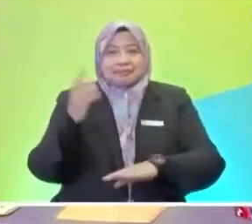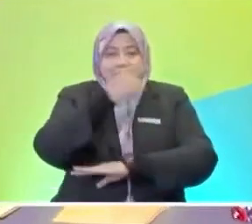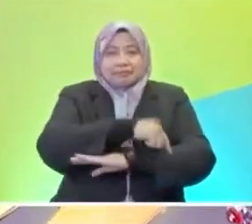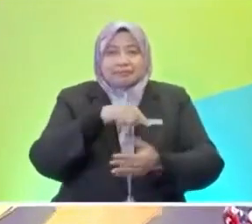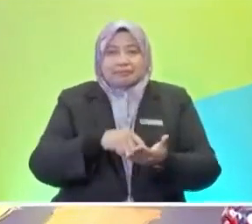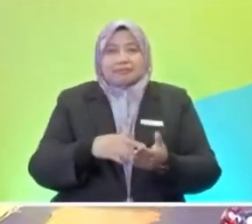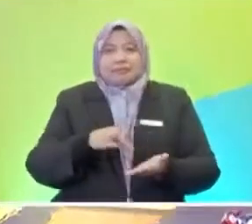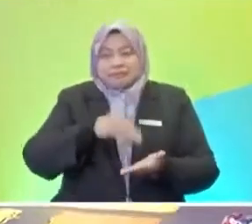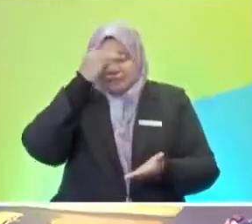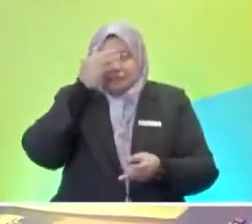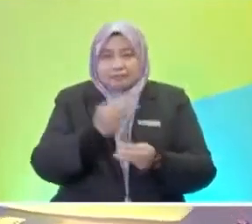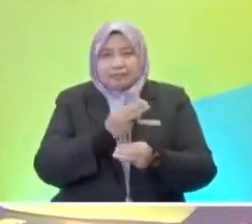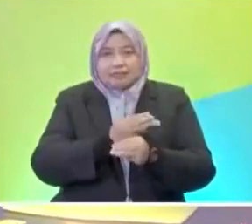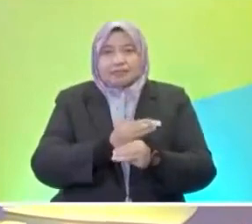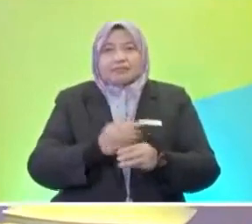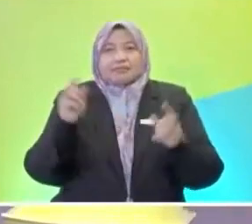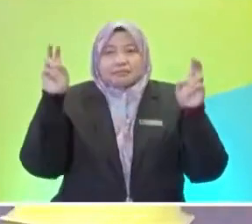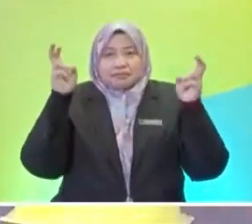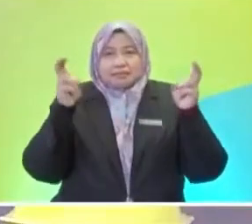mata pelajaran matematika